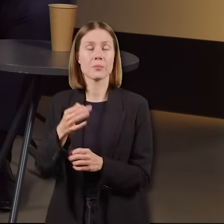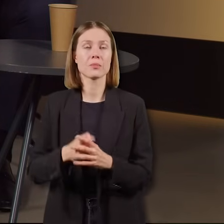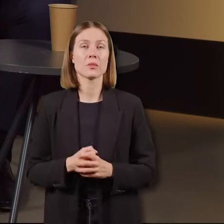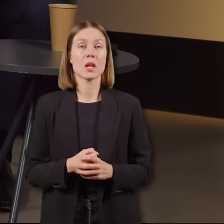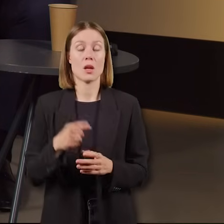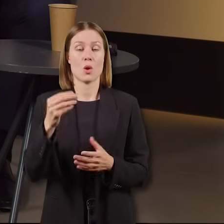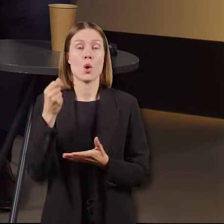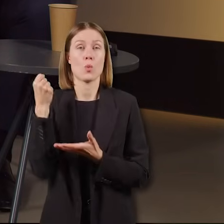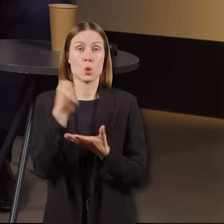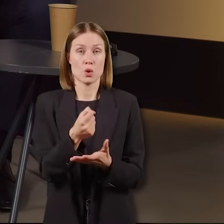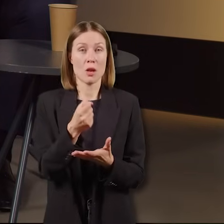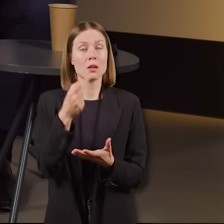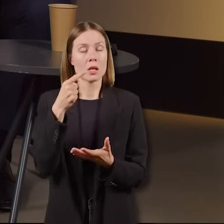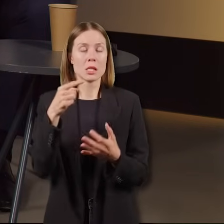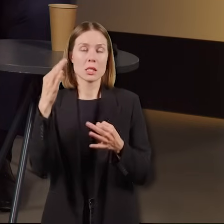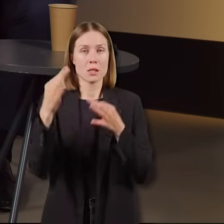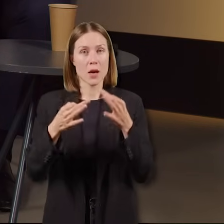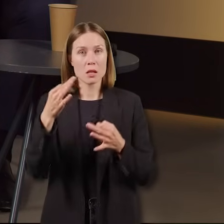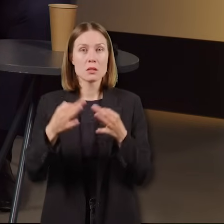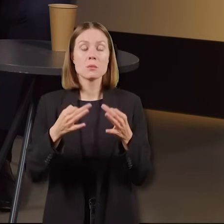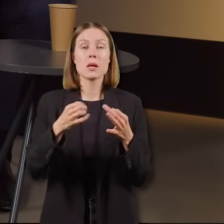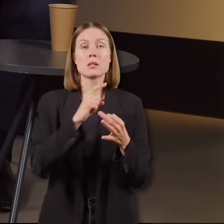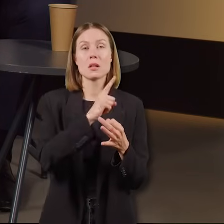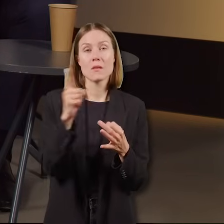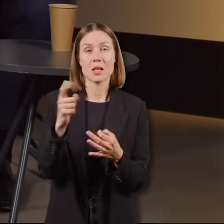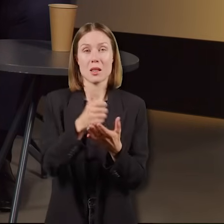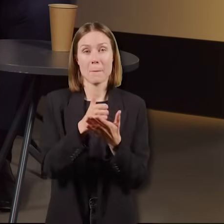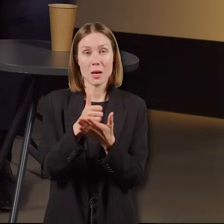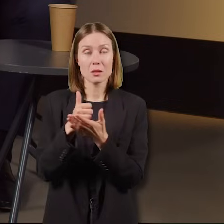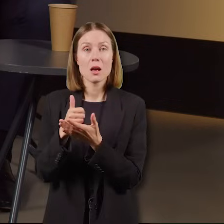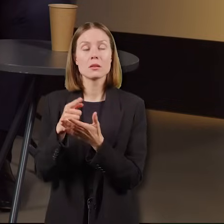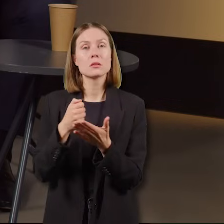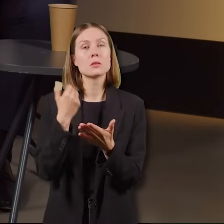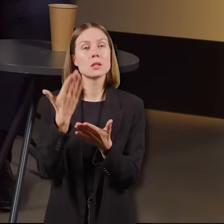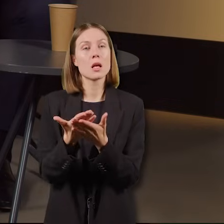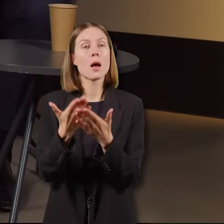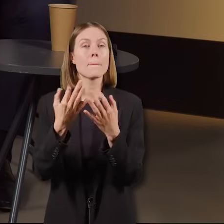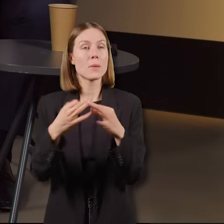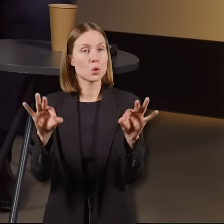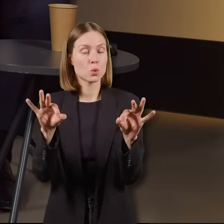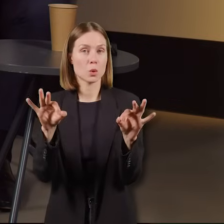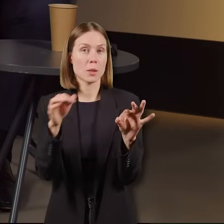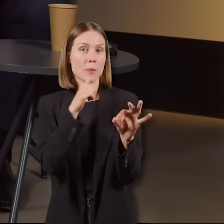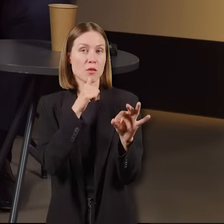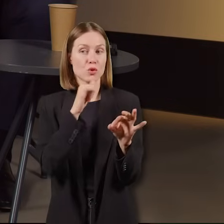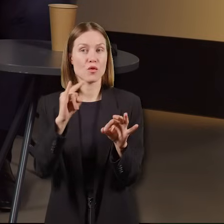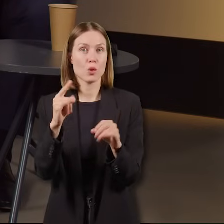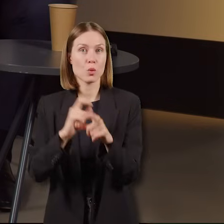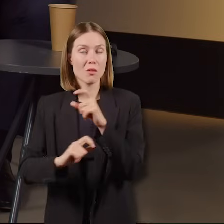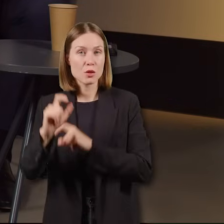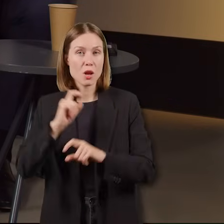na, biudžeto svarstymas, kiekvienas vienmandatininkas teikia pasiūlymus, na, pavyzdžiui, vaikų